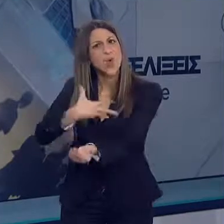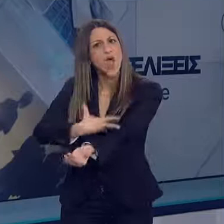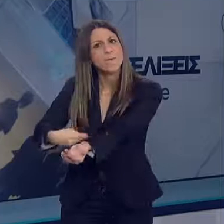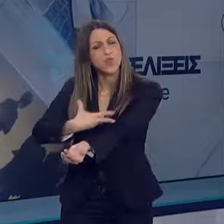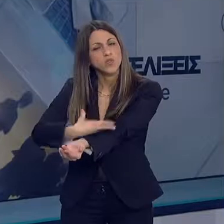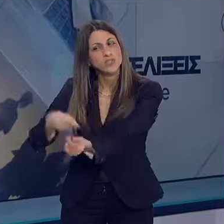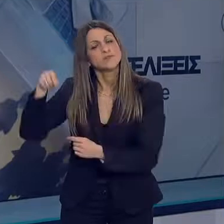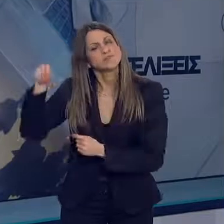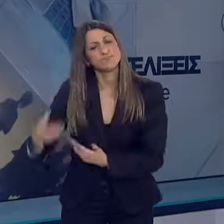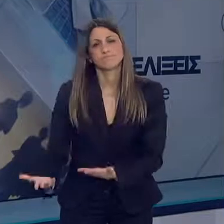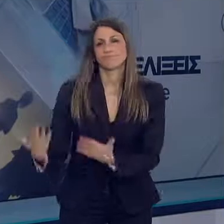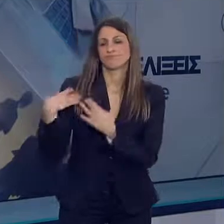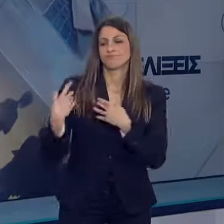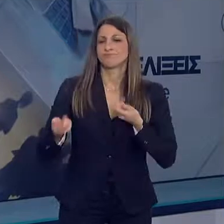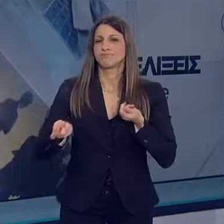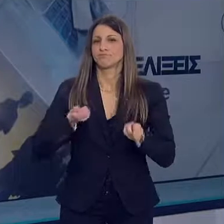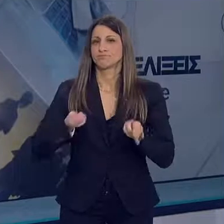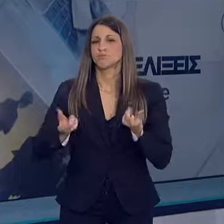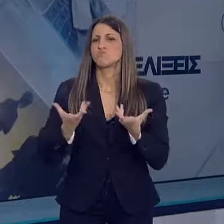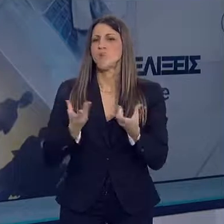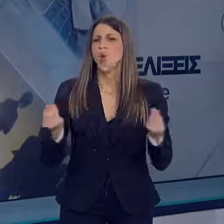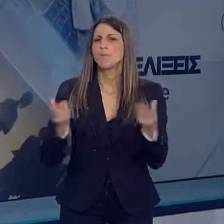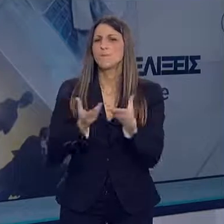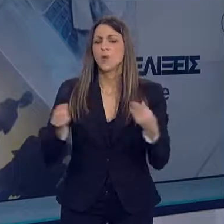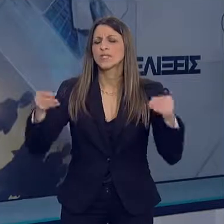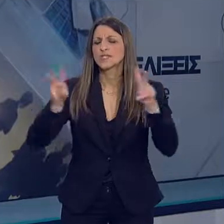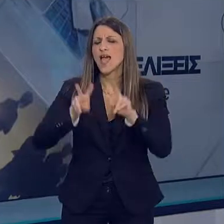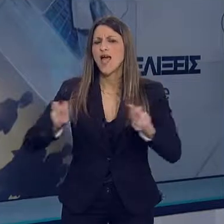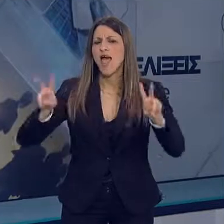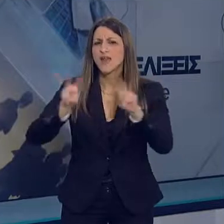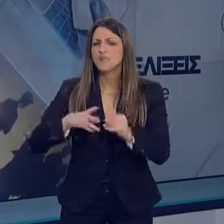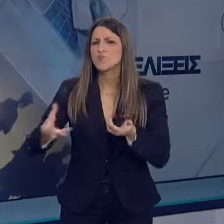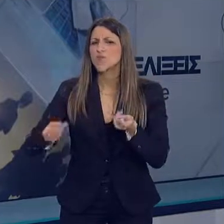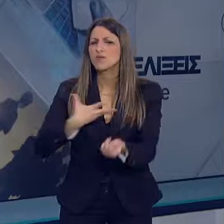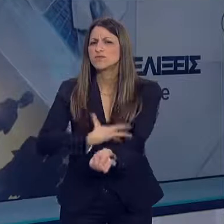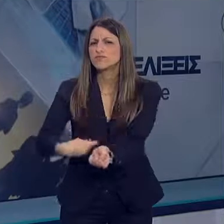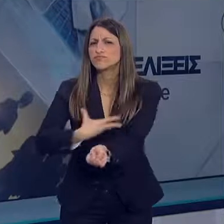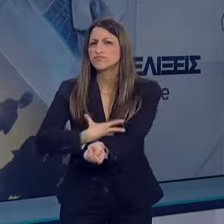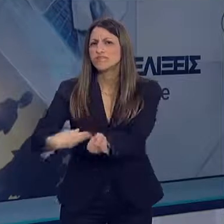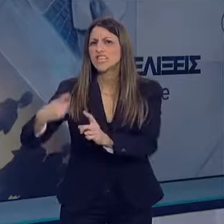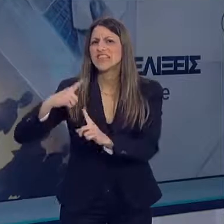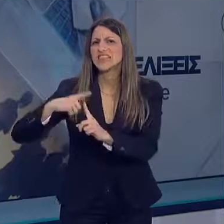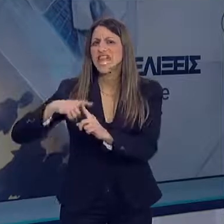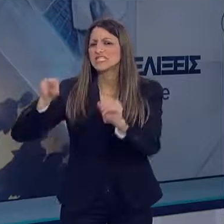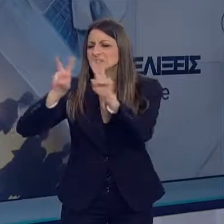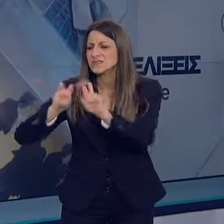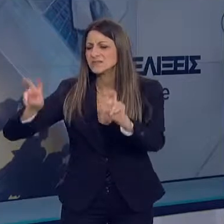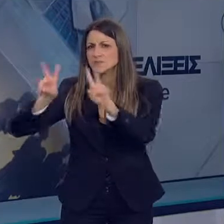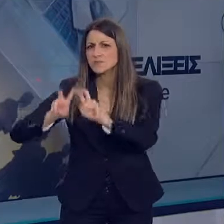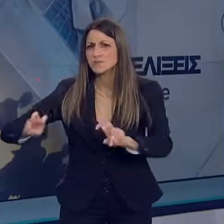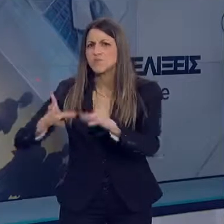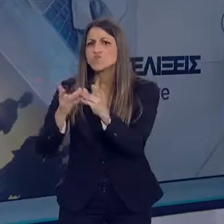να διεξάγουμε πολύ μεγάλο αριθμό μοριακού ελέγχου δειγμάτων